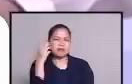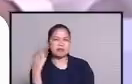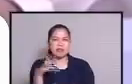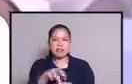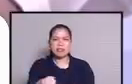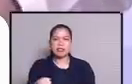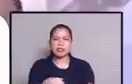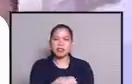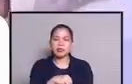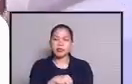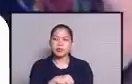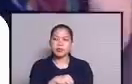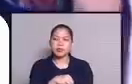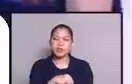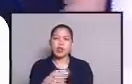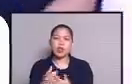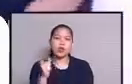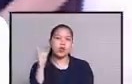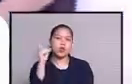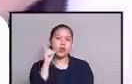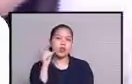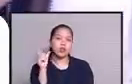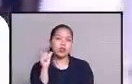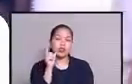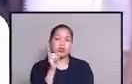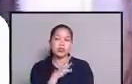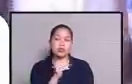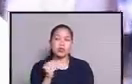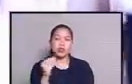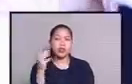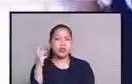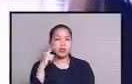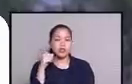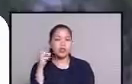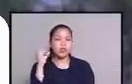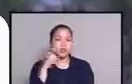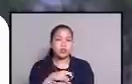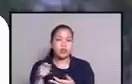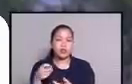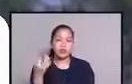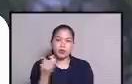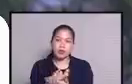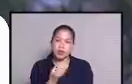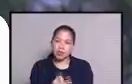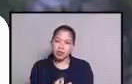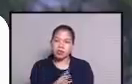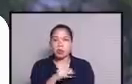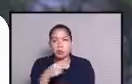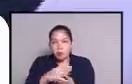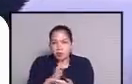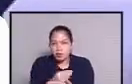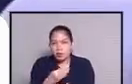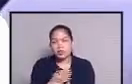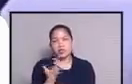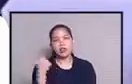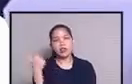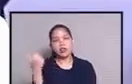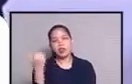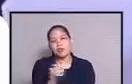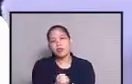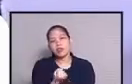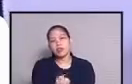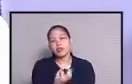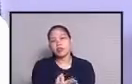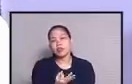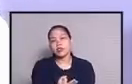kay outgoing Senator Loren Legarda doon sa Committee on Finance na humahawak nga ng mga issue on budgeting at saka yung ibang mga financial aspect.